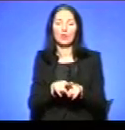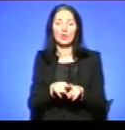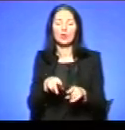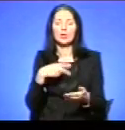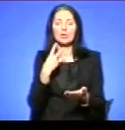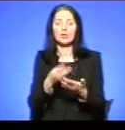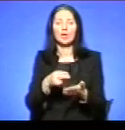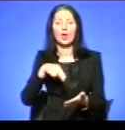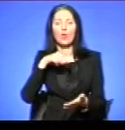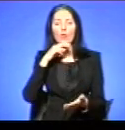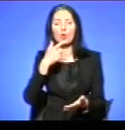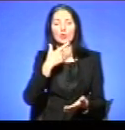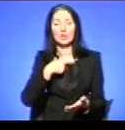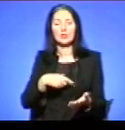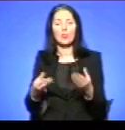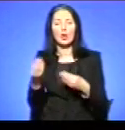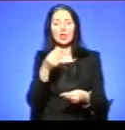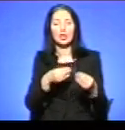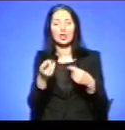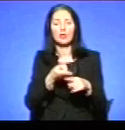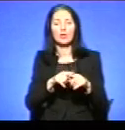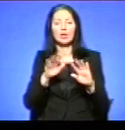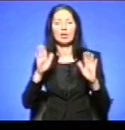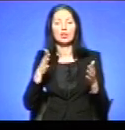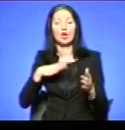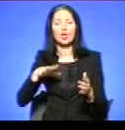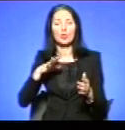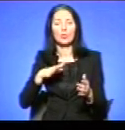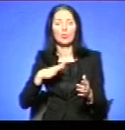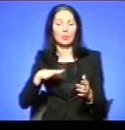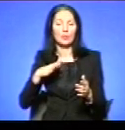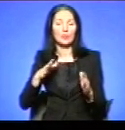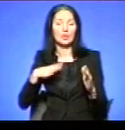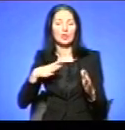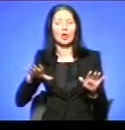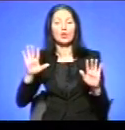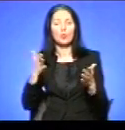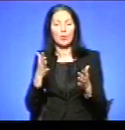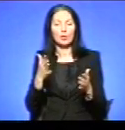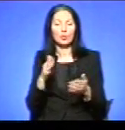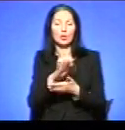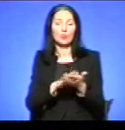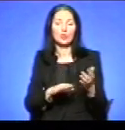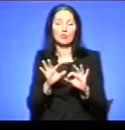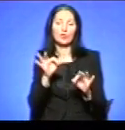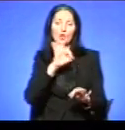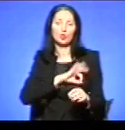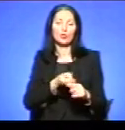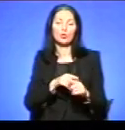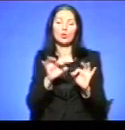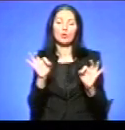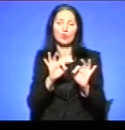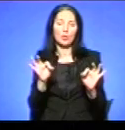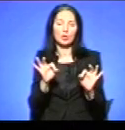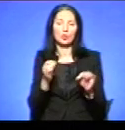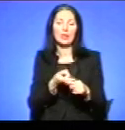привертає увагу до себе шахраїв, які чекають тільки таких моментів, в подальшому використовують це таким чином. Ця інформація стає